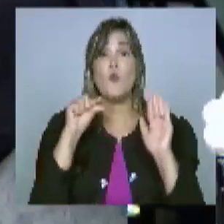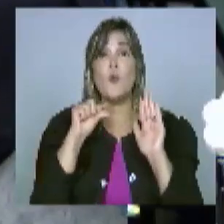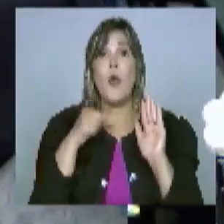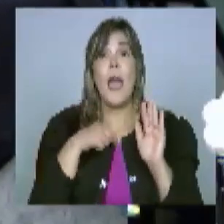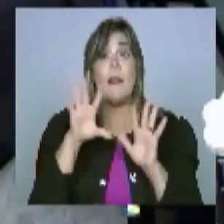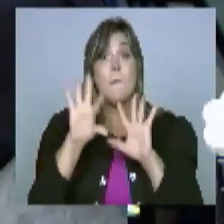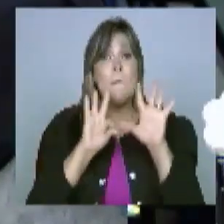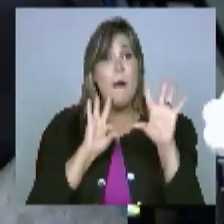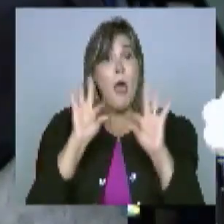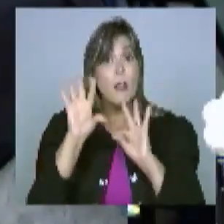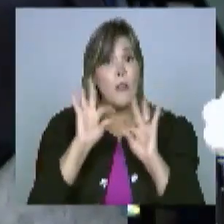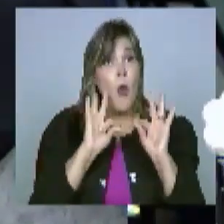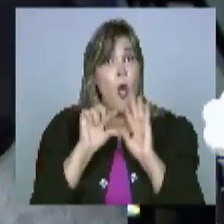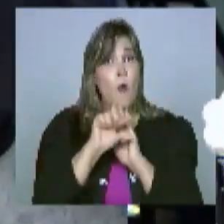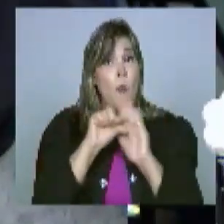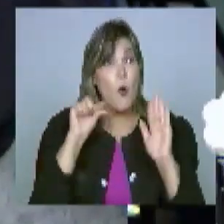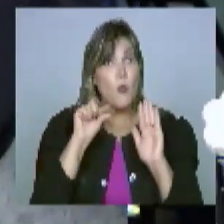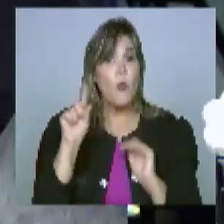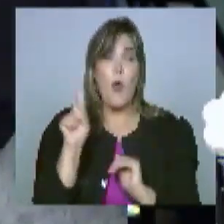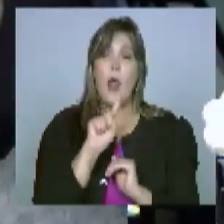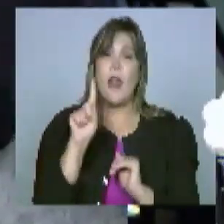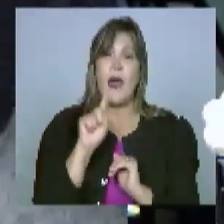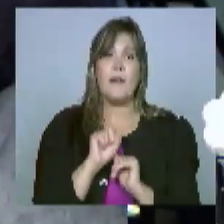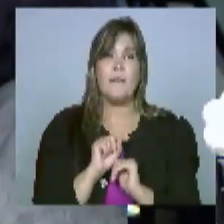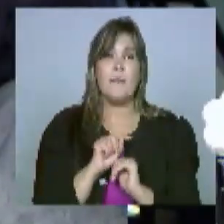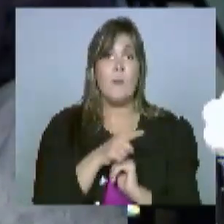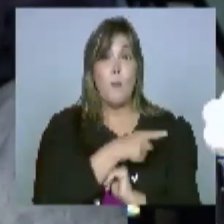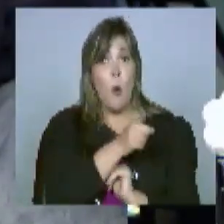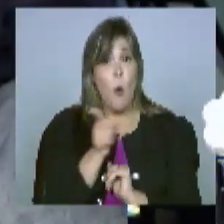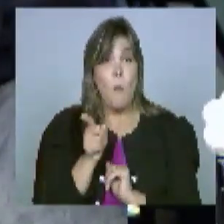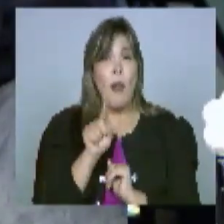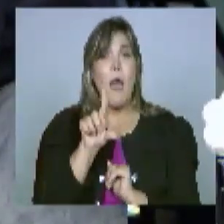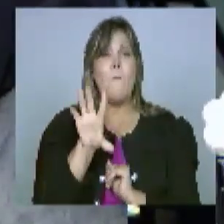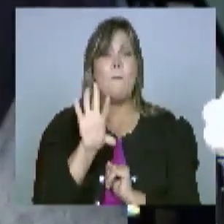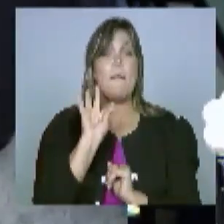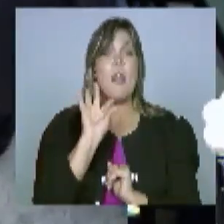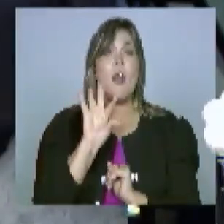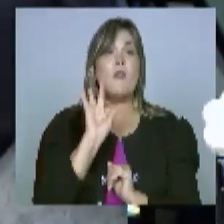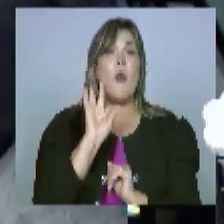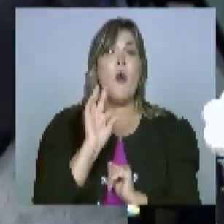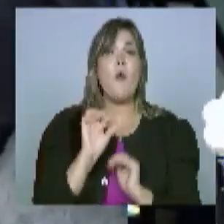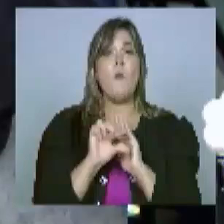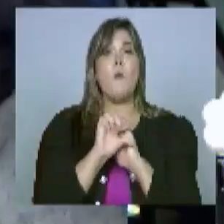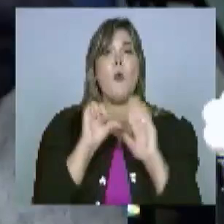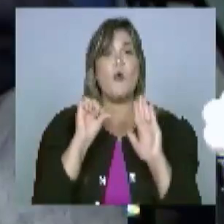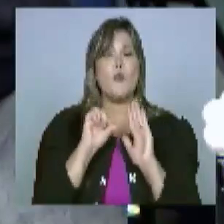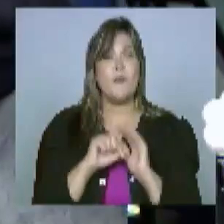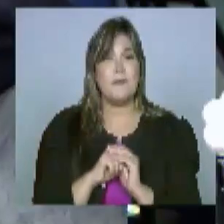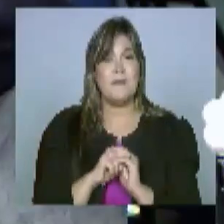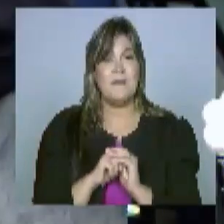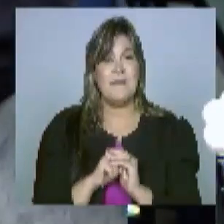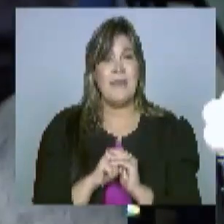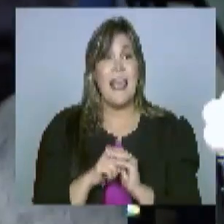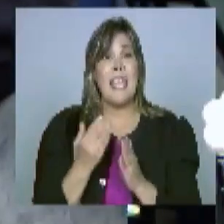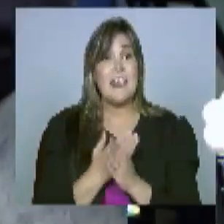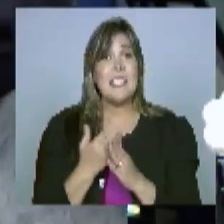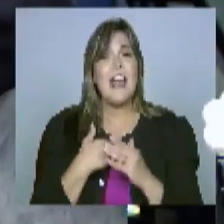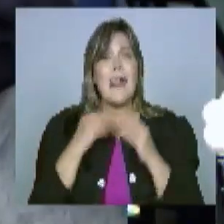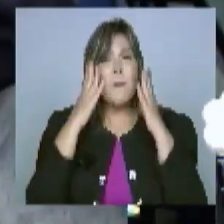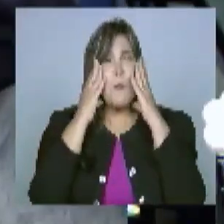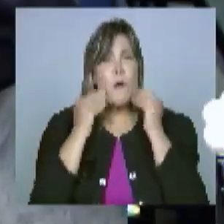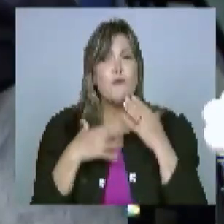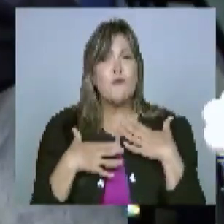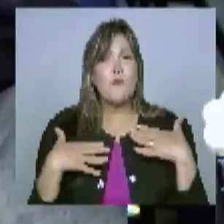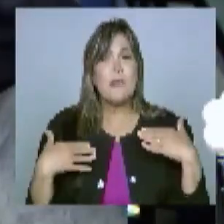بختش موضوعات هم اللي بيختاروا الموضوعات وقد ايه انا كنت كنت سعيد جدا